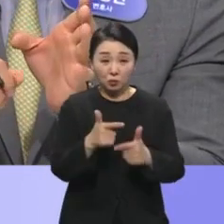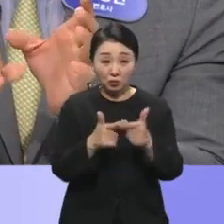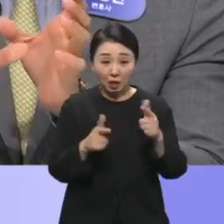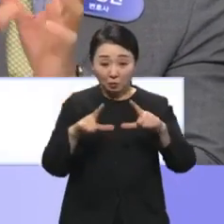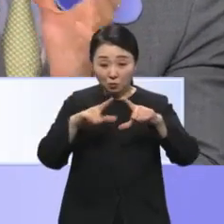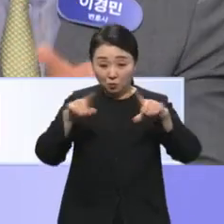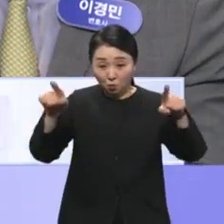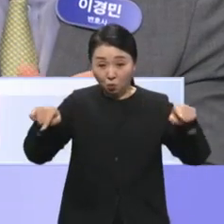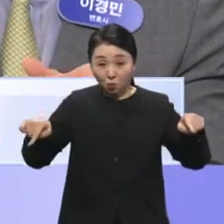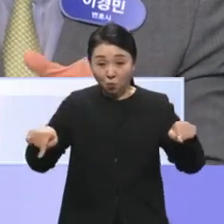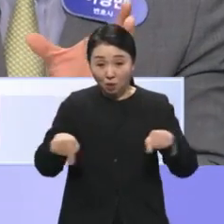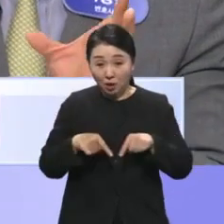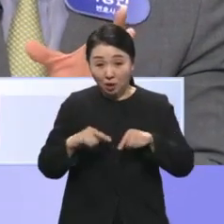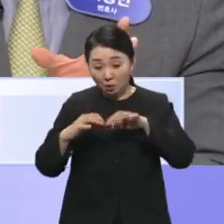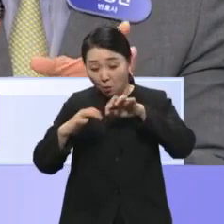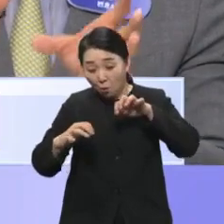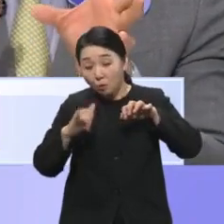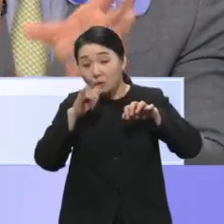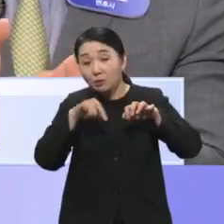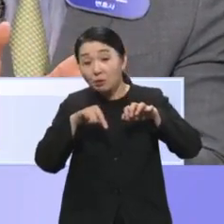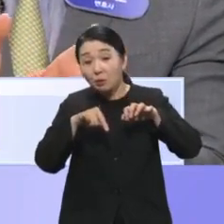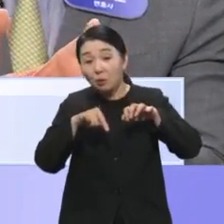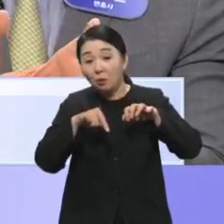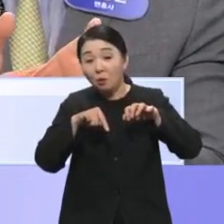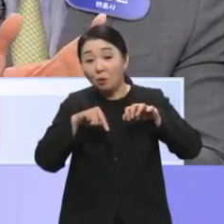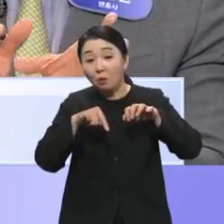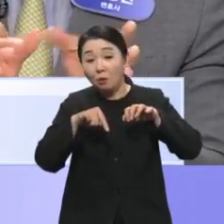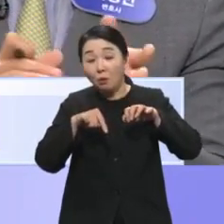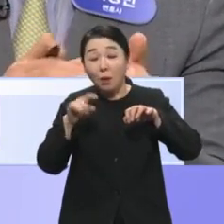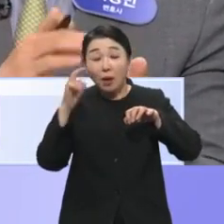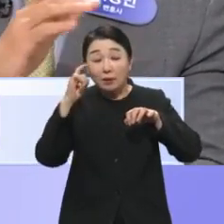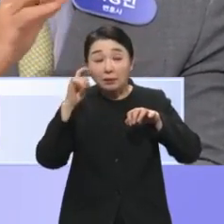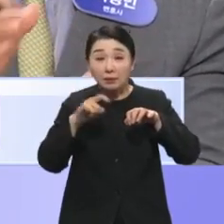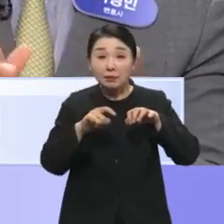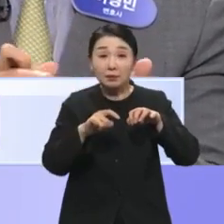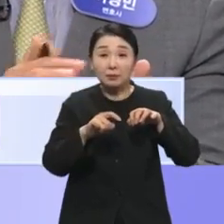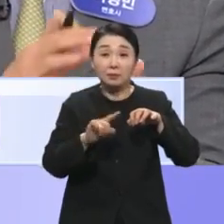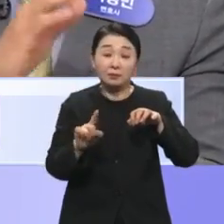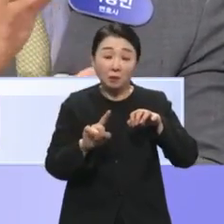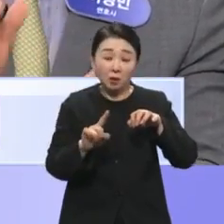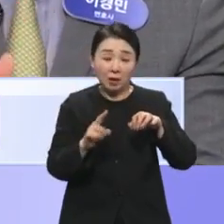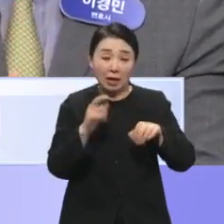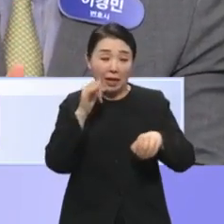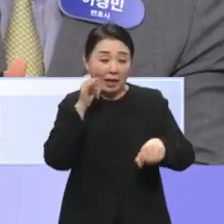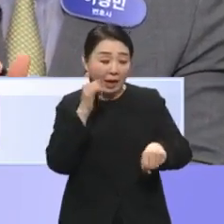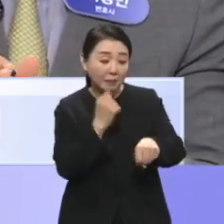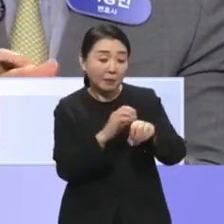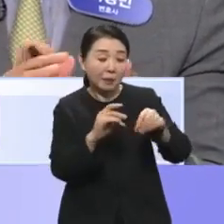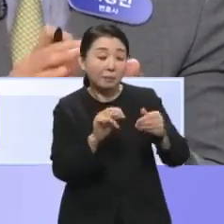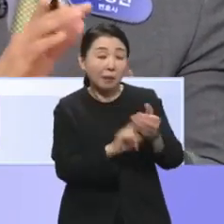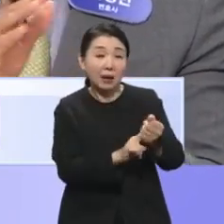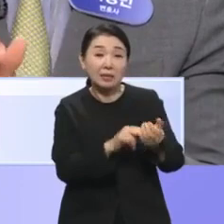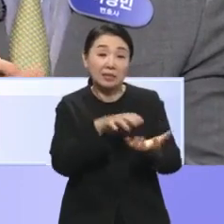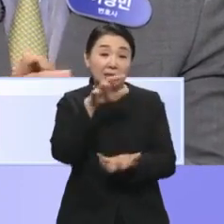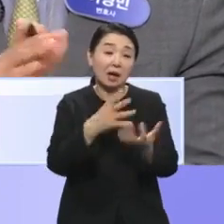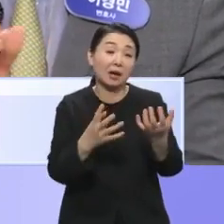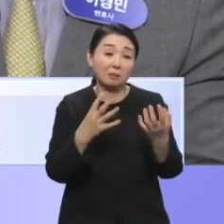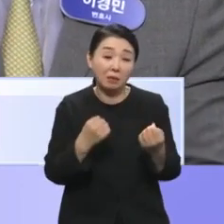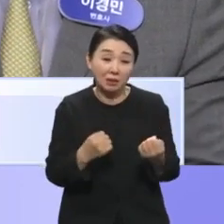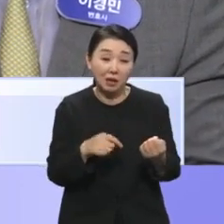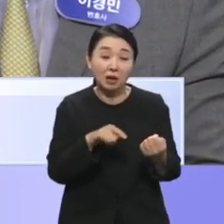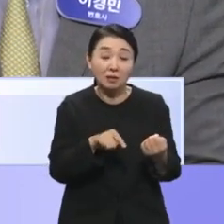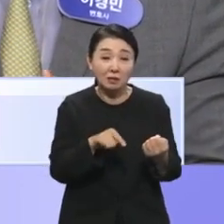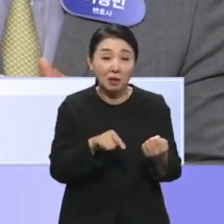봤을 때이 홈이 있고 그 홈에 필로폰을 숨겼을 때는 양도 이제 대량의 마약을 숨길 수가 있고 쉽게 이게 방법이